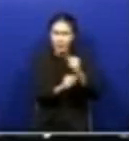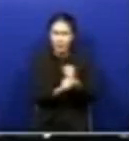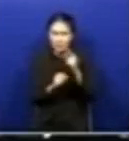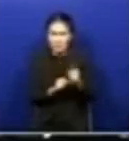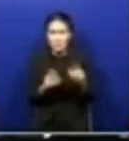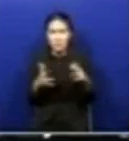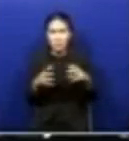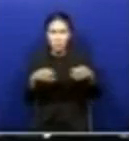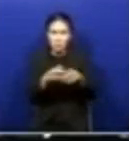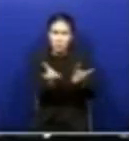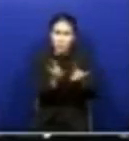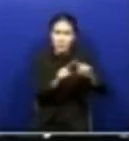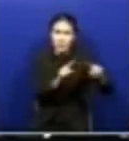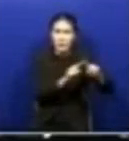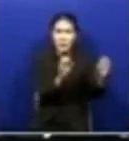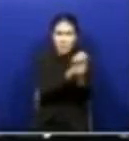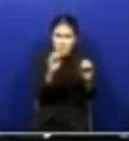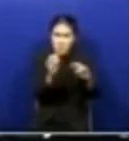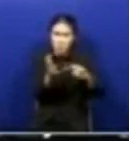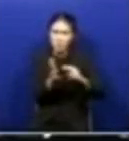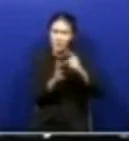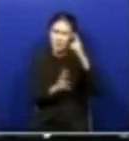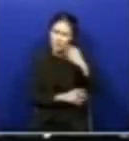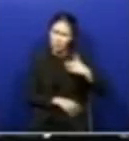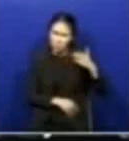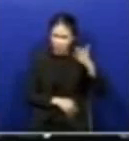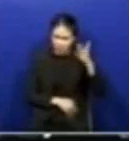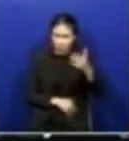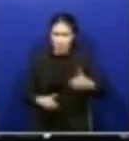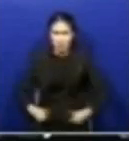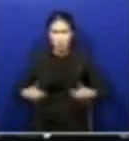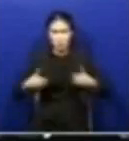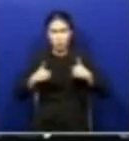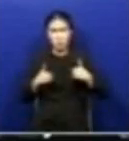ประสิทธิภาพมีประสิทธิผลแล้วดำรงชีวิต